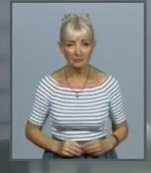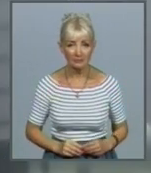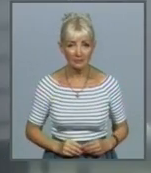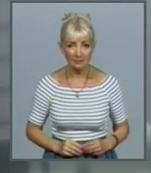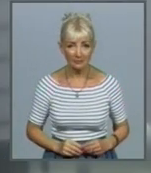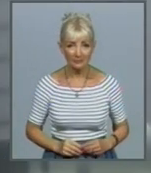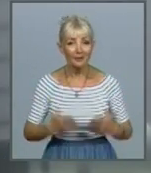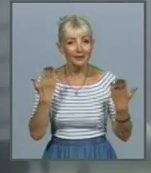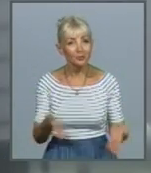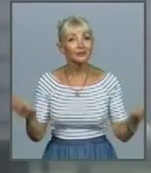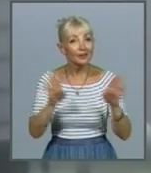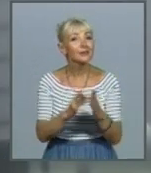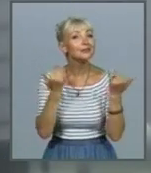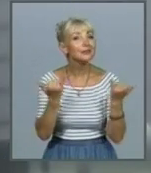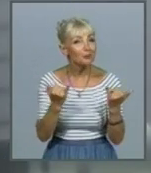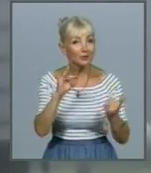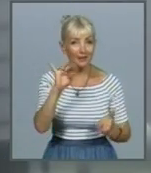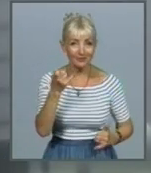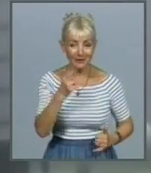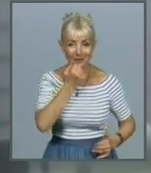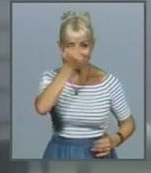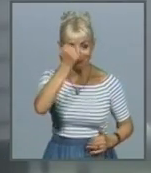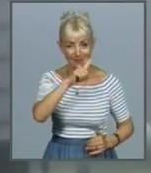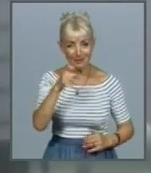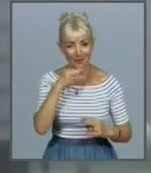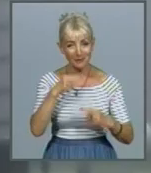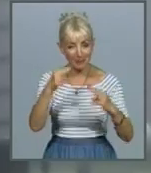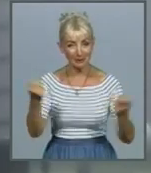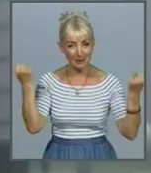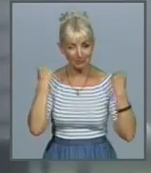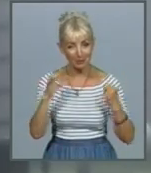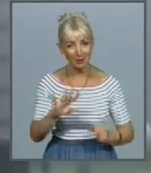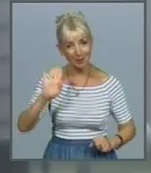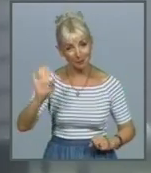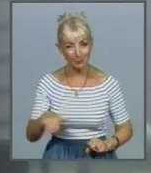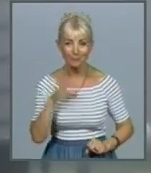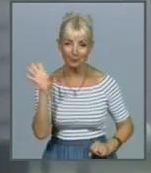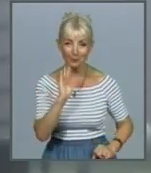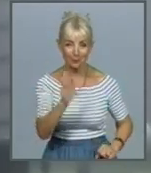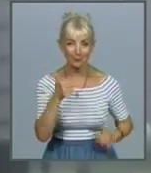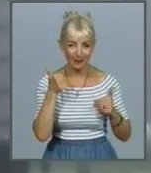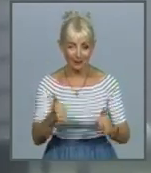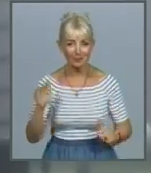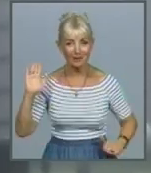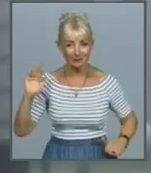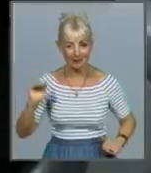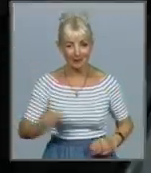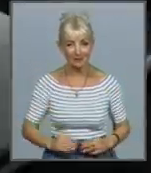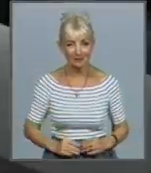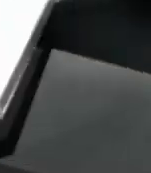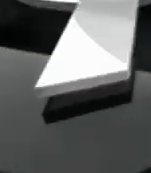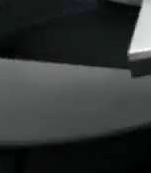вот такие сегодня известия спасибо за внимание к спорту и пусть у вас будет хорошо до свидания